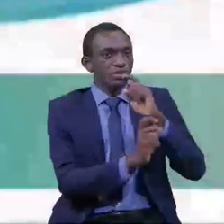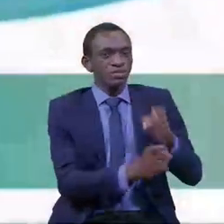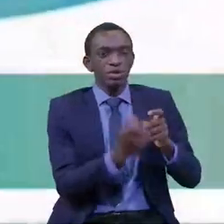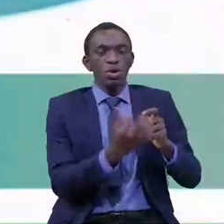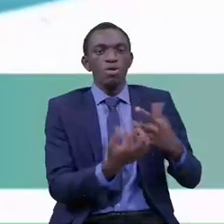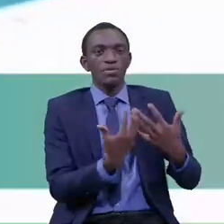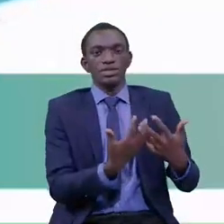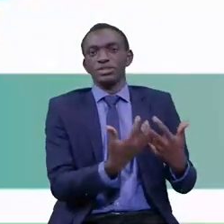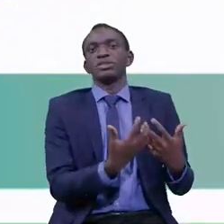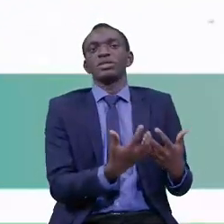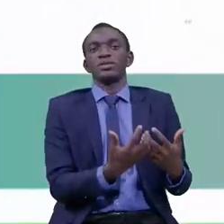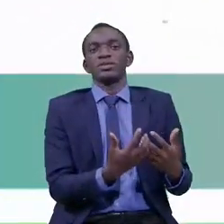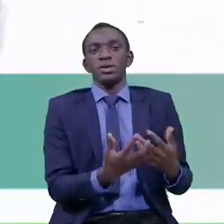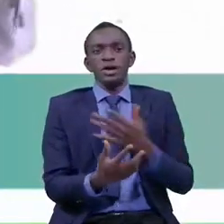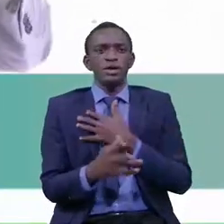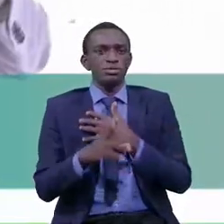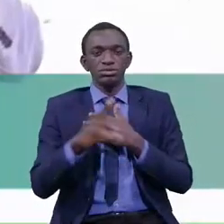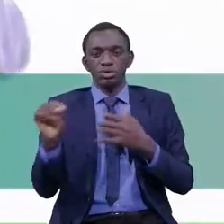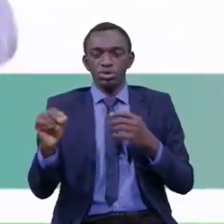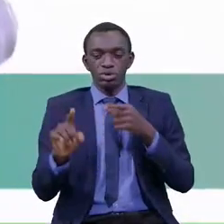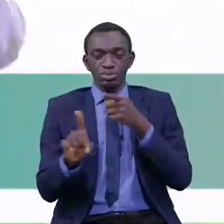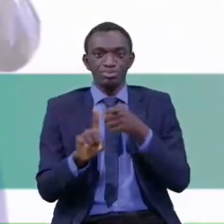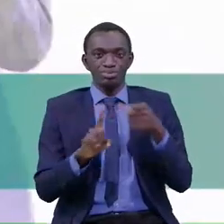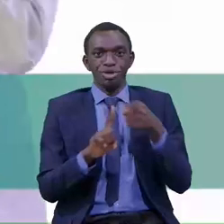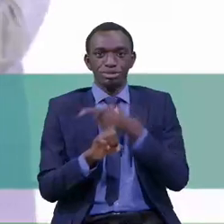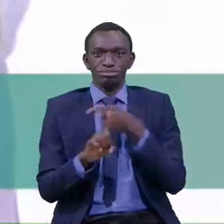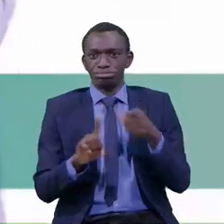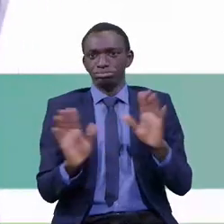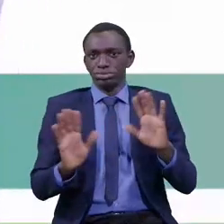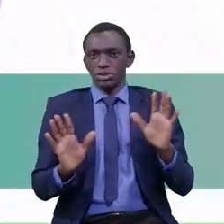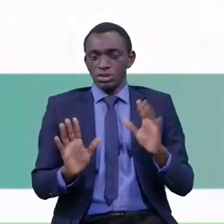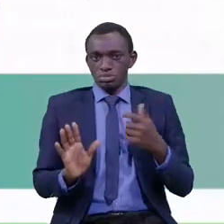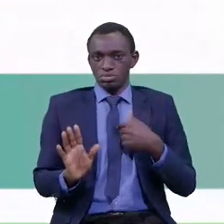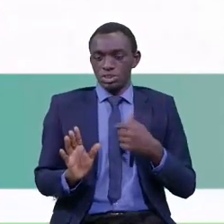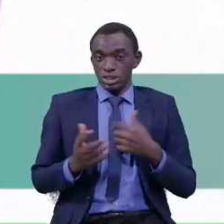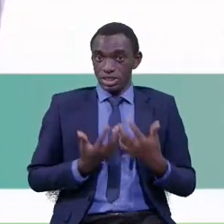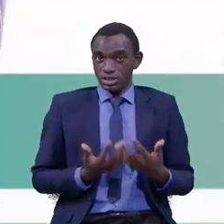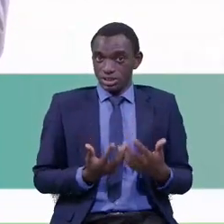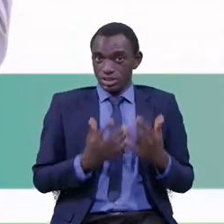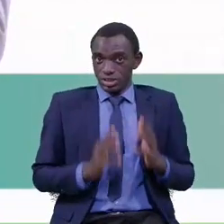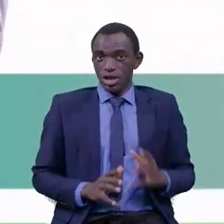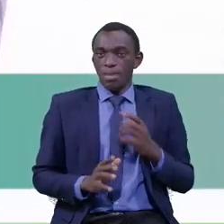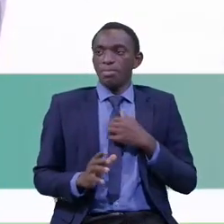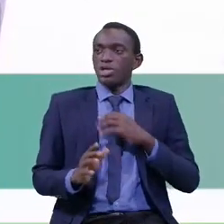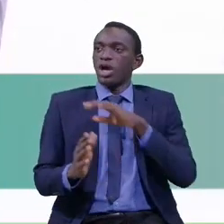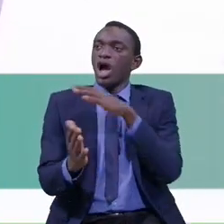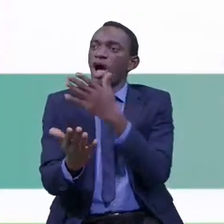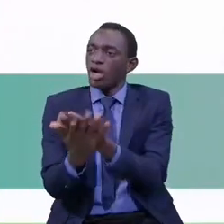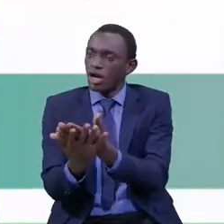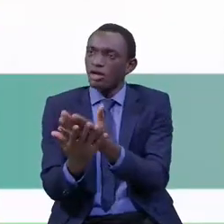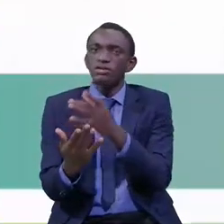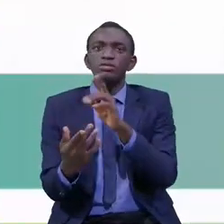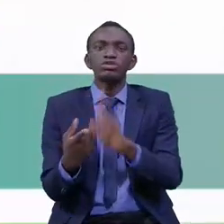ingénieur. Et il n'y a pas de raison pour qu'un ingénieur aille vers le gouvernement et dire « Docteur, mon